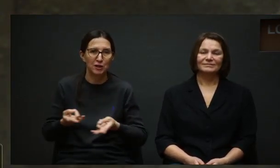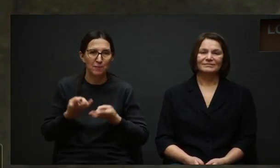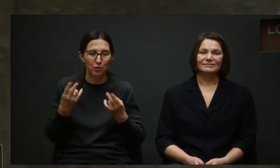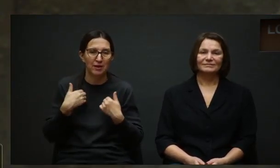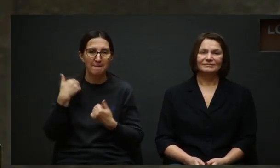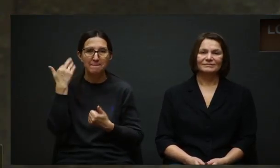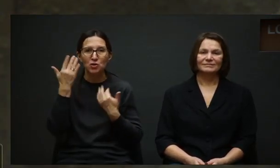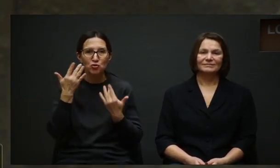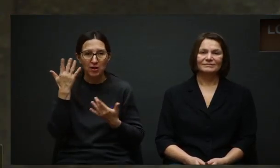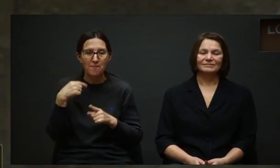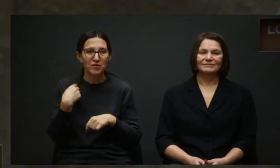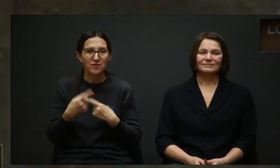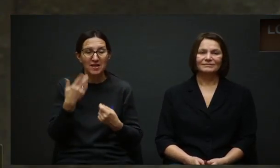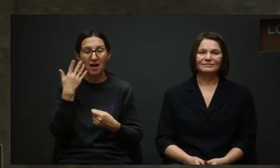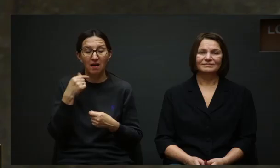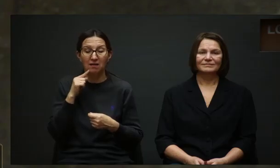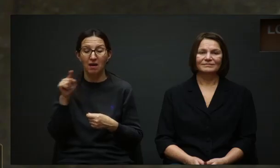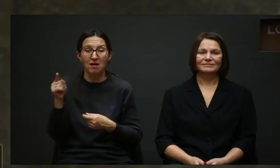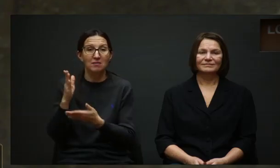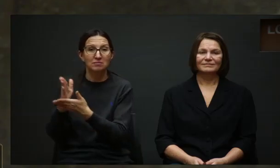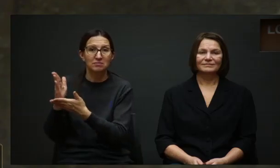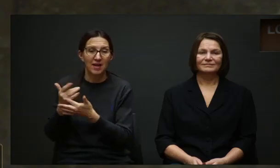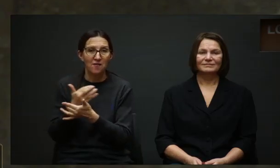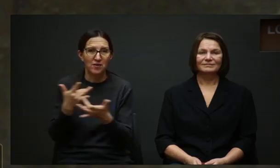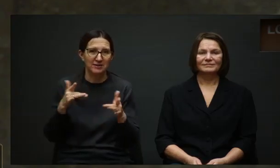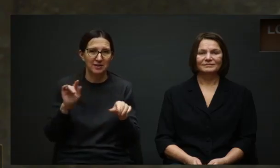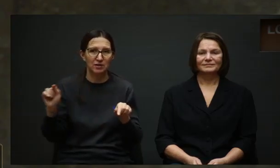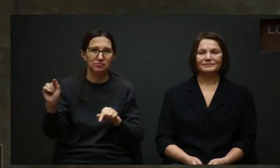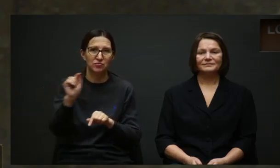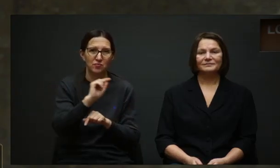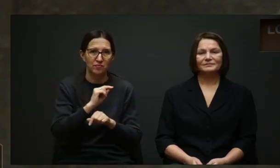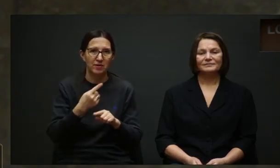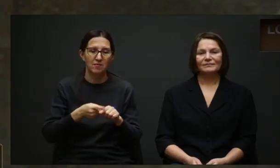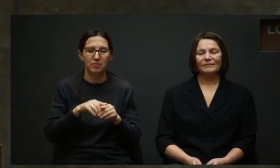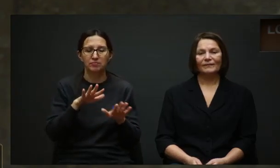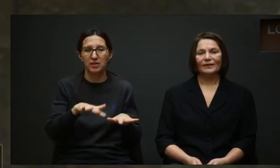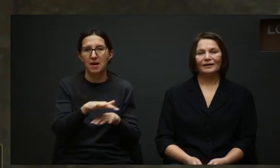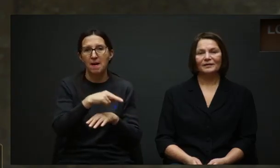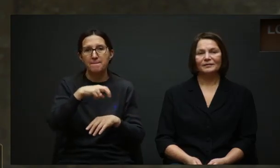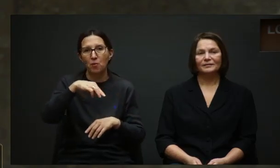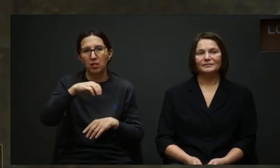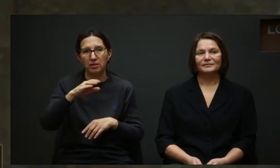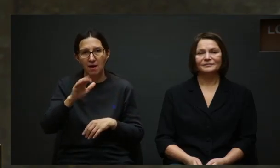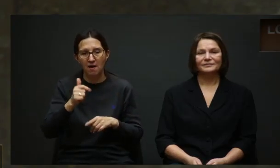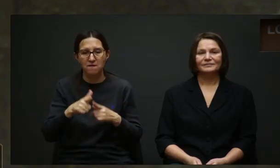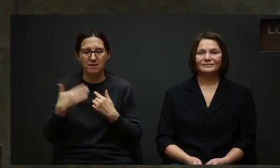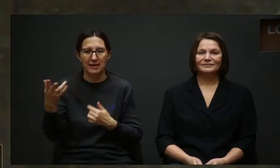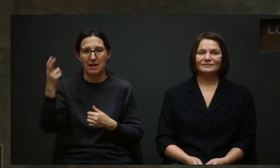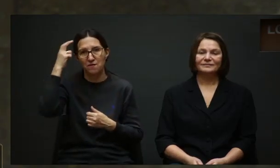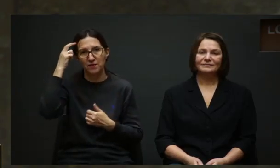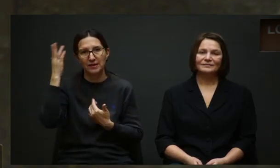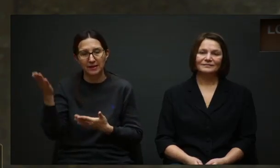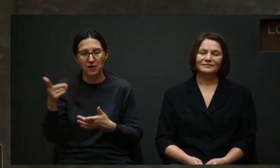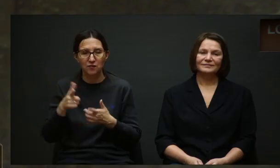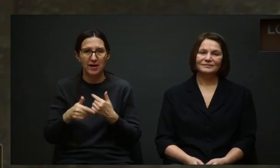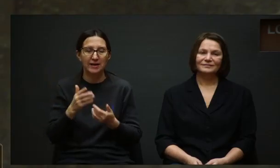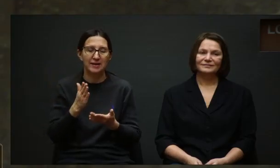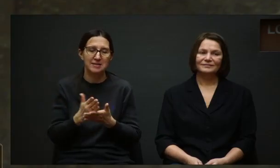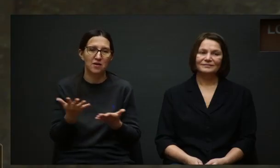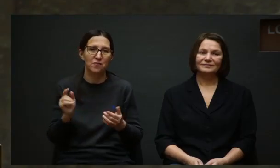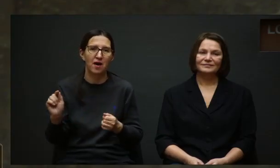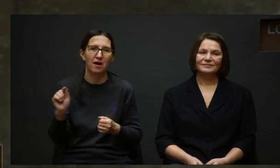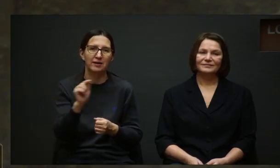пор мечтаю. Всегда, когда я их встречаю в разных местах, в Полтаве или в Киеве, или они есть в